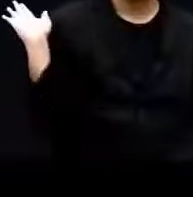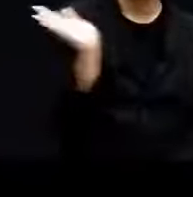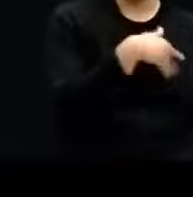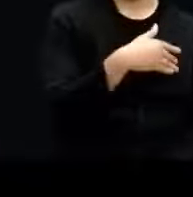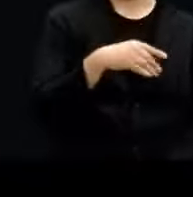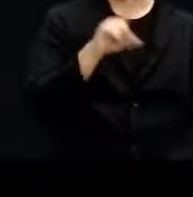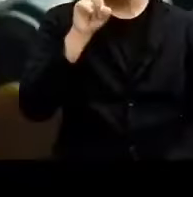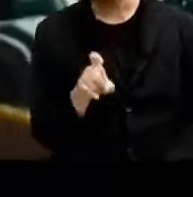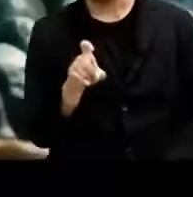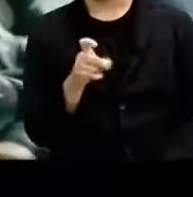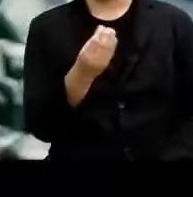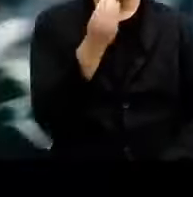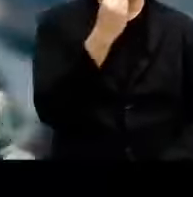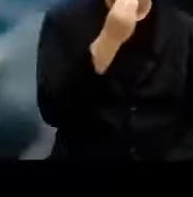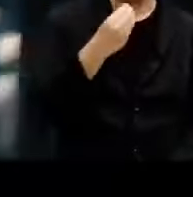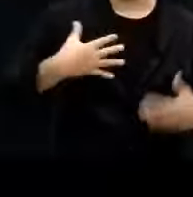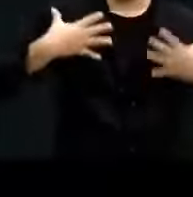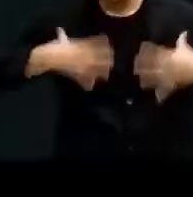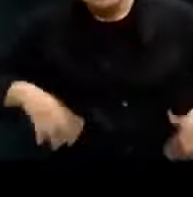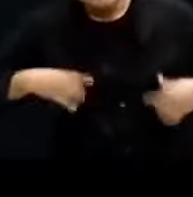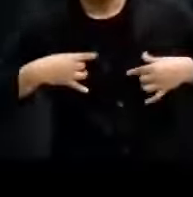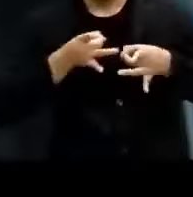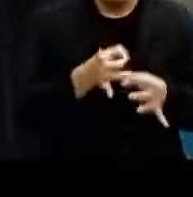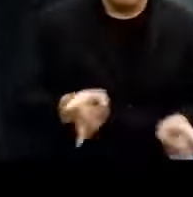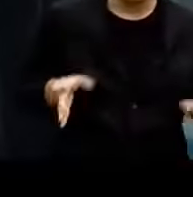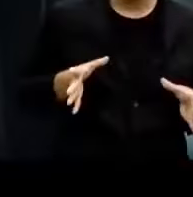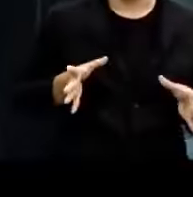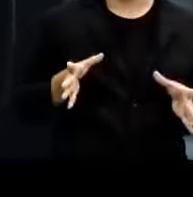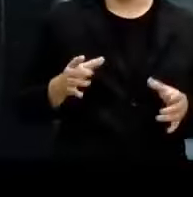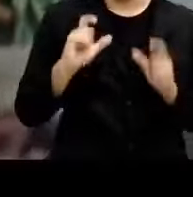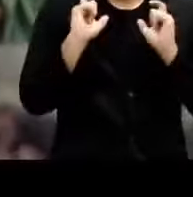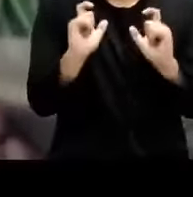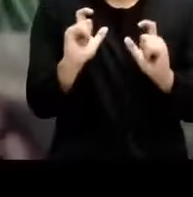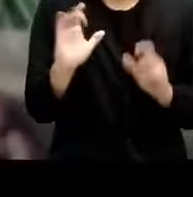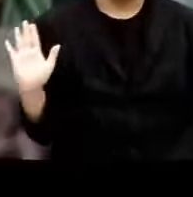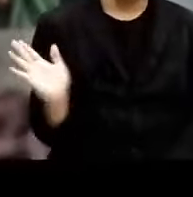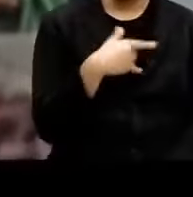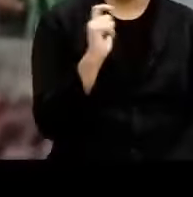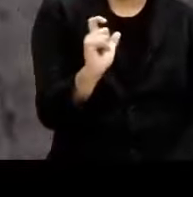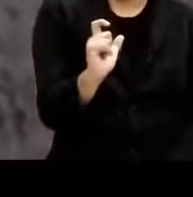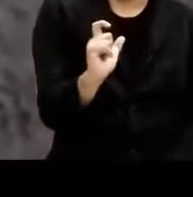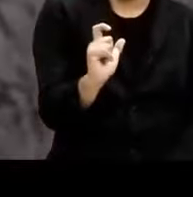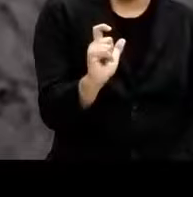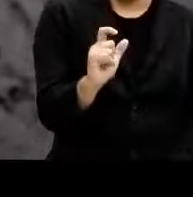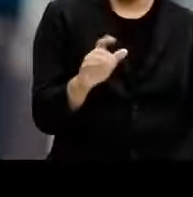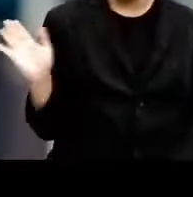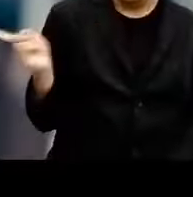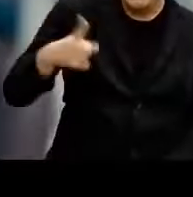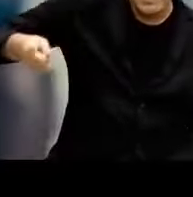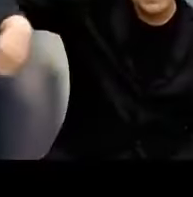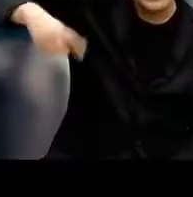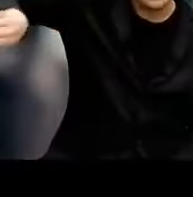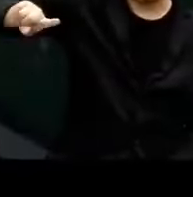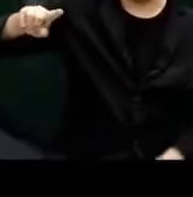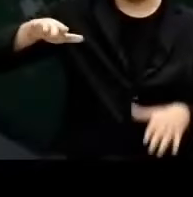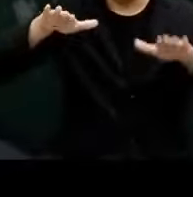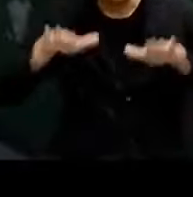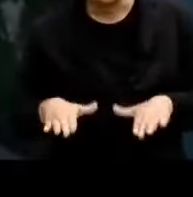Karena tercukupi semua kebutuhan sandang dan pangannya. Dan